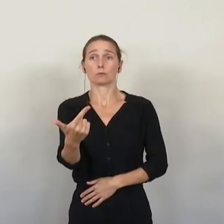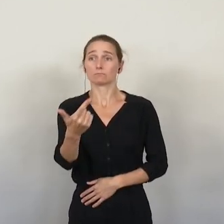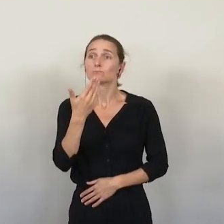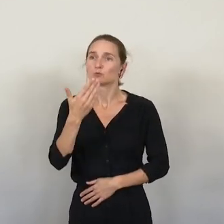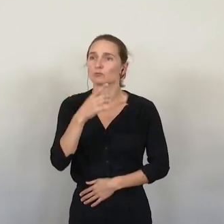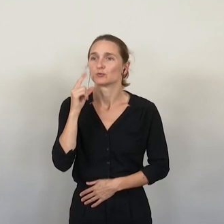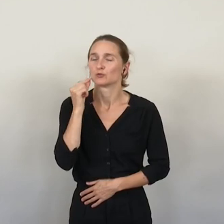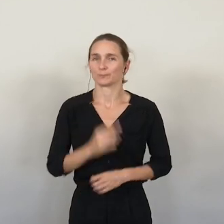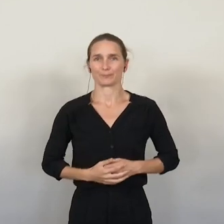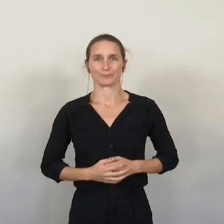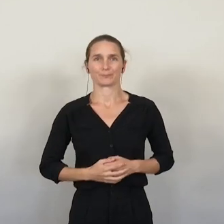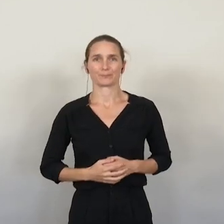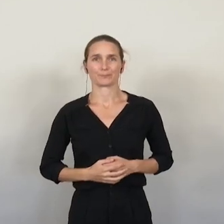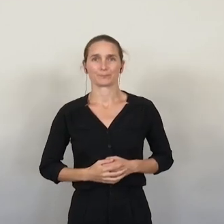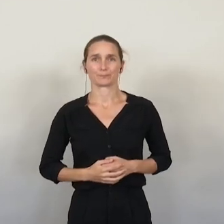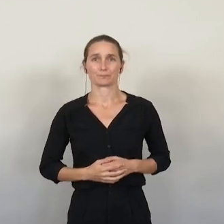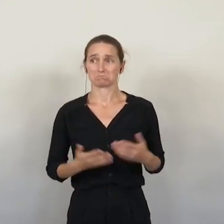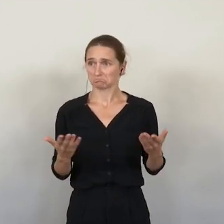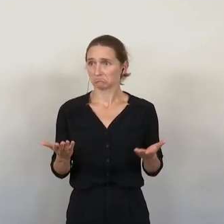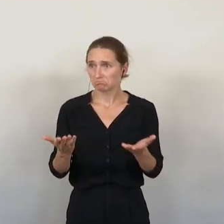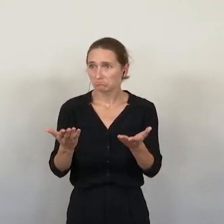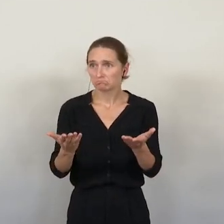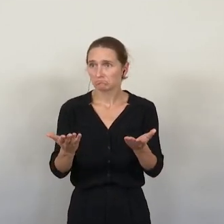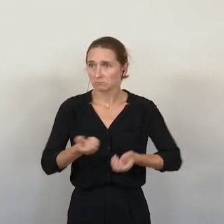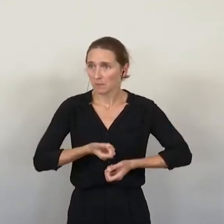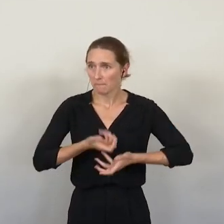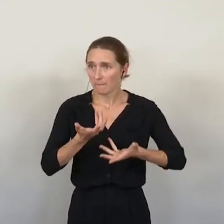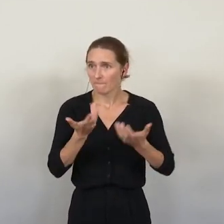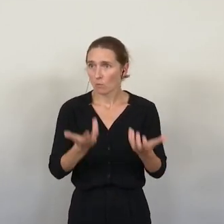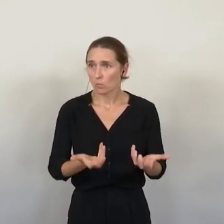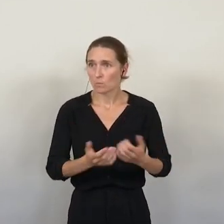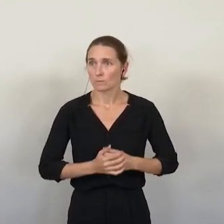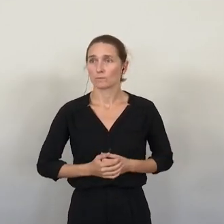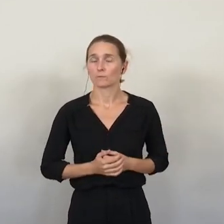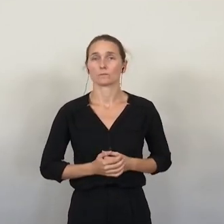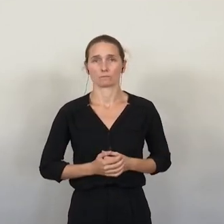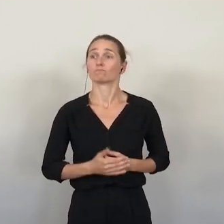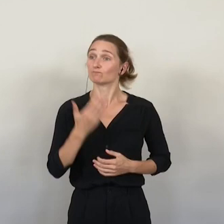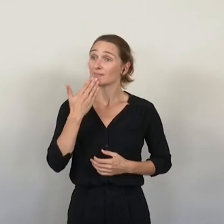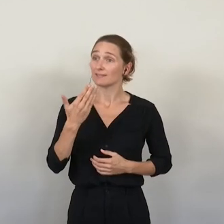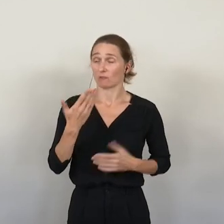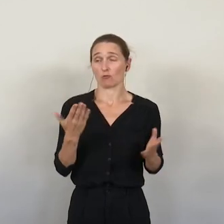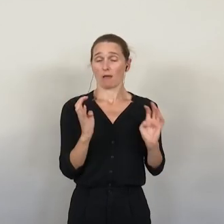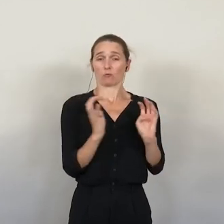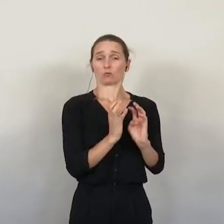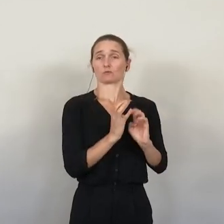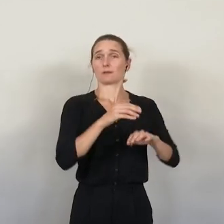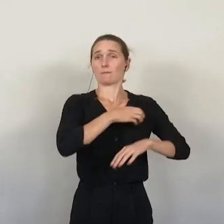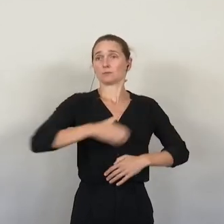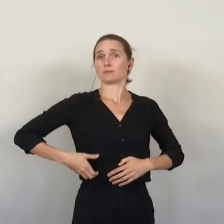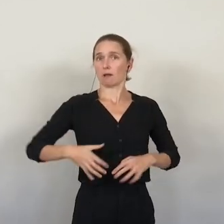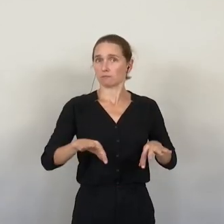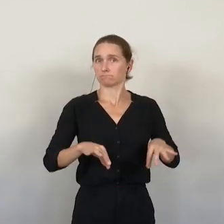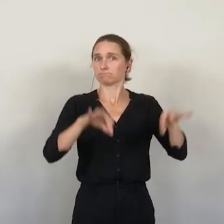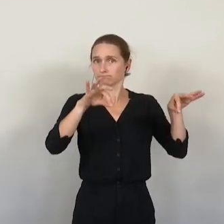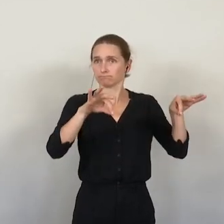de d'être exprimé donc merci à vous je suspends le conseil municipal pour cette question et